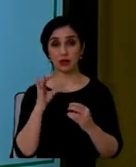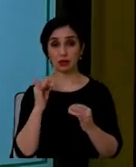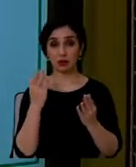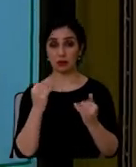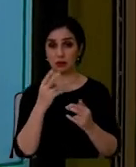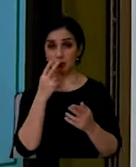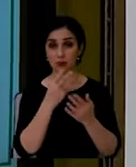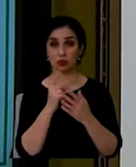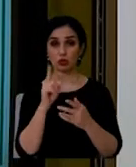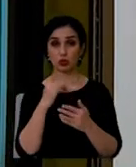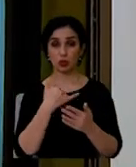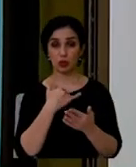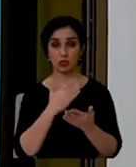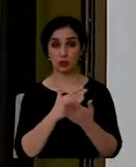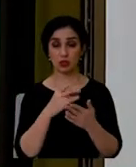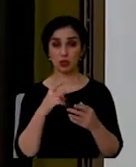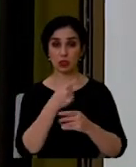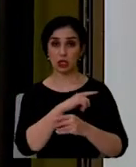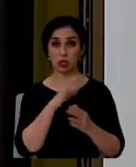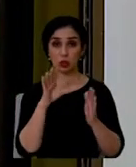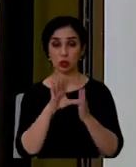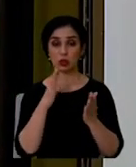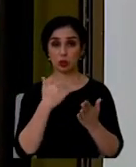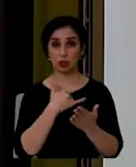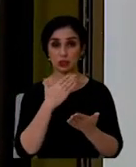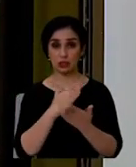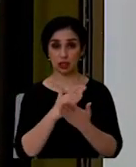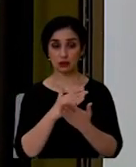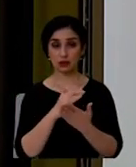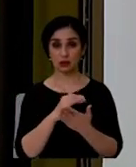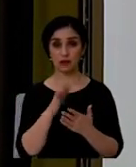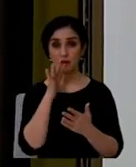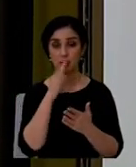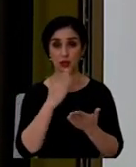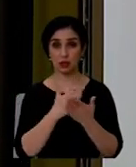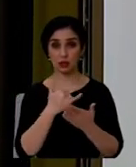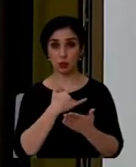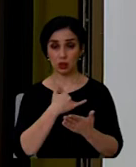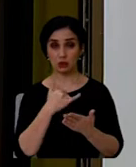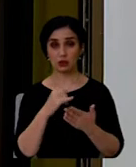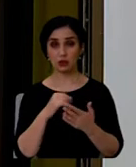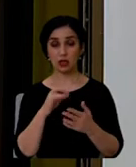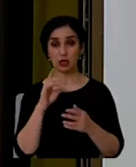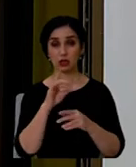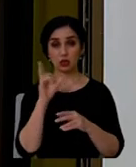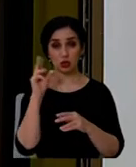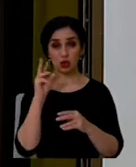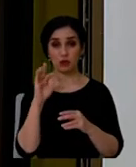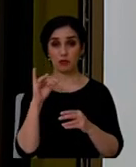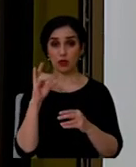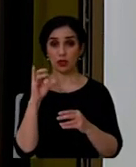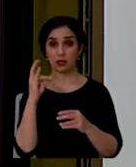Давайте посмотрим, что у нас имеется. Сила тока у нас есть, время у нас есть, число